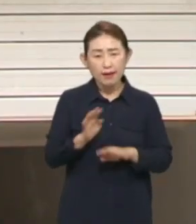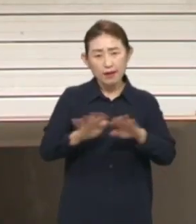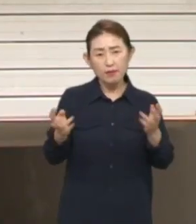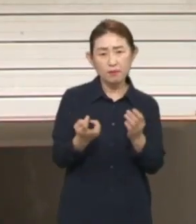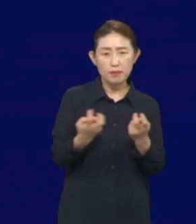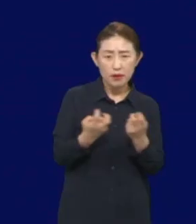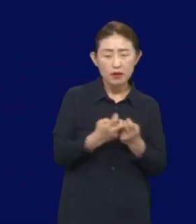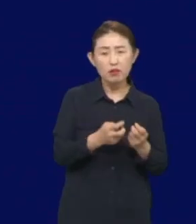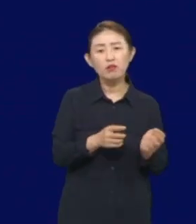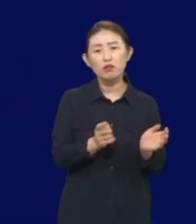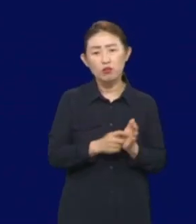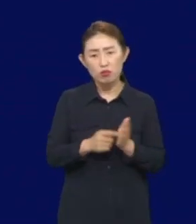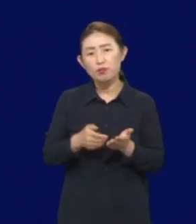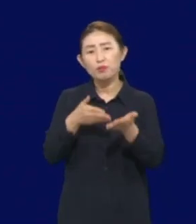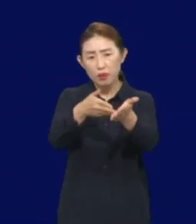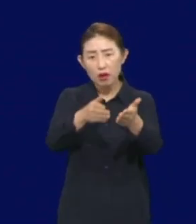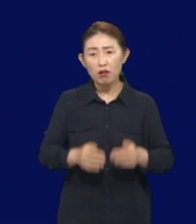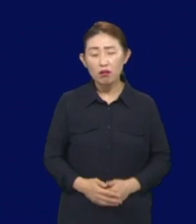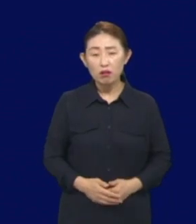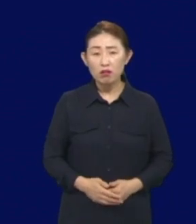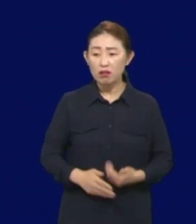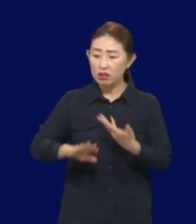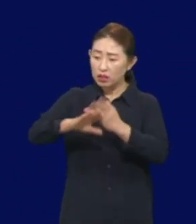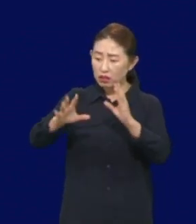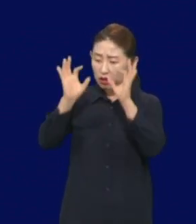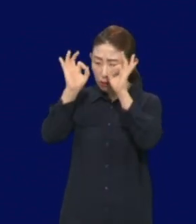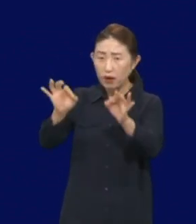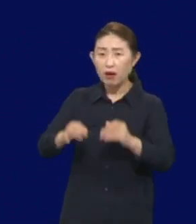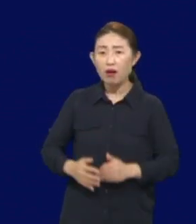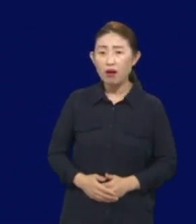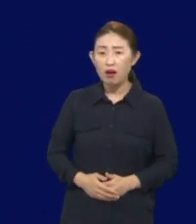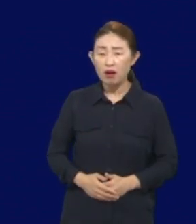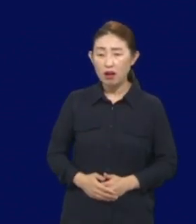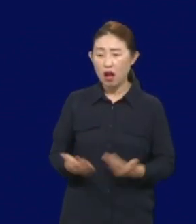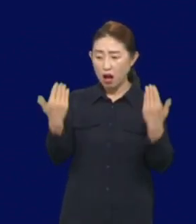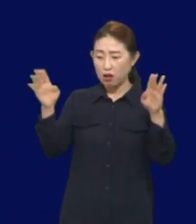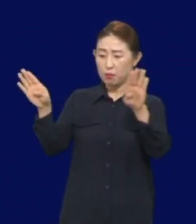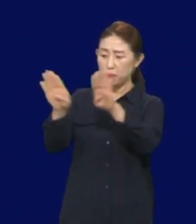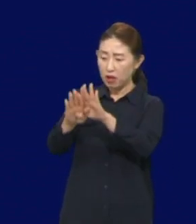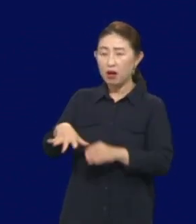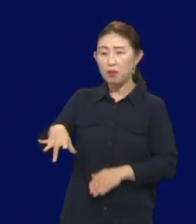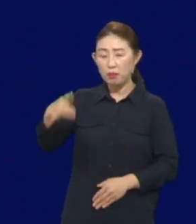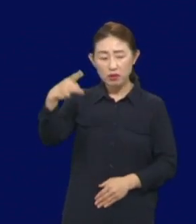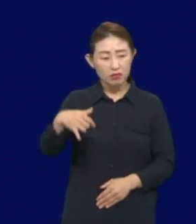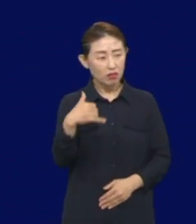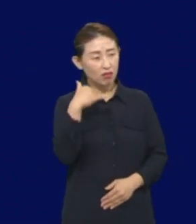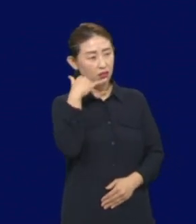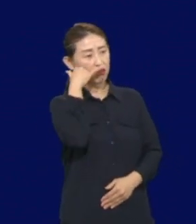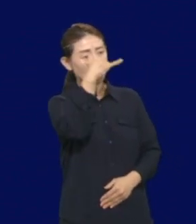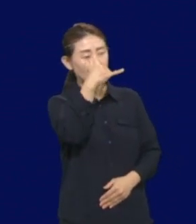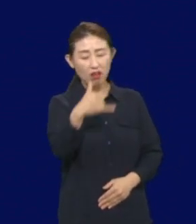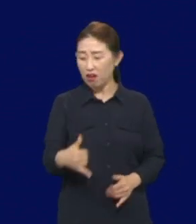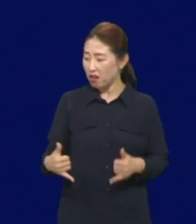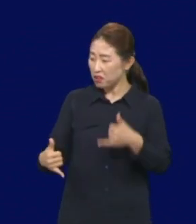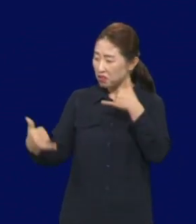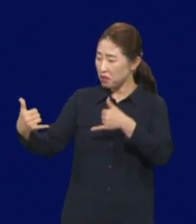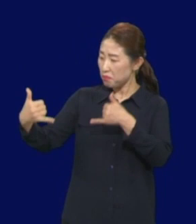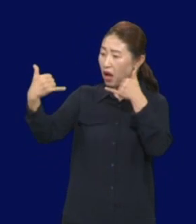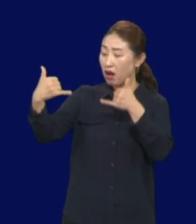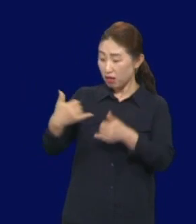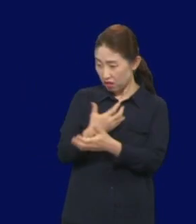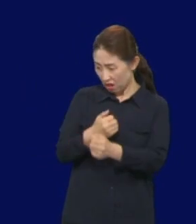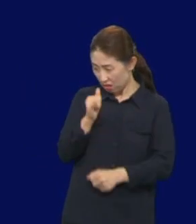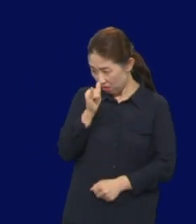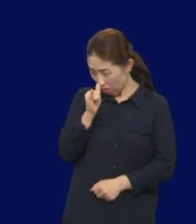촉구했습니다. 사실 외국에서는 출입문에서 인터폰으로 이 방문자가 사전에 예약되어